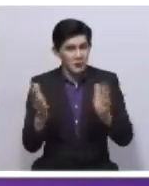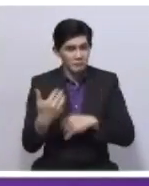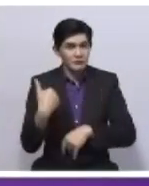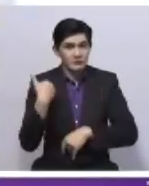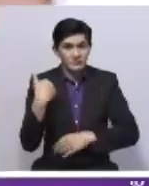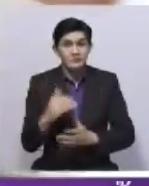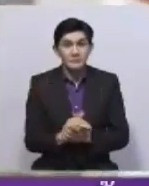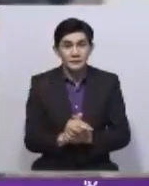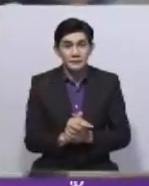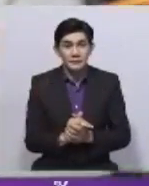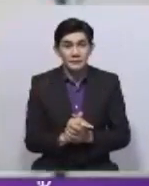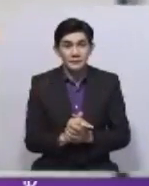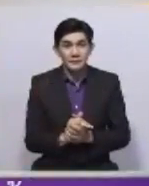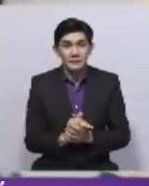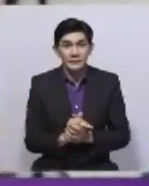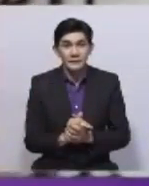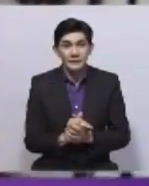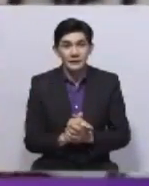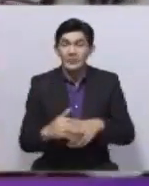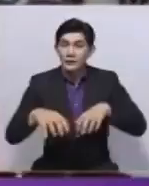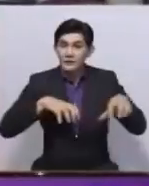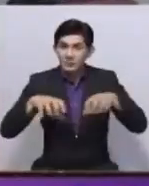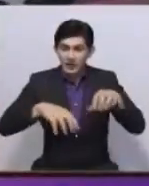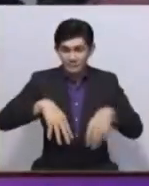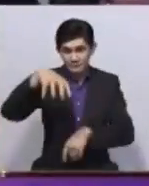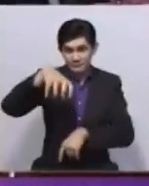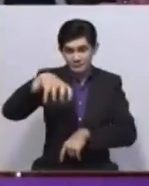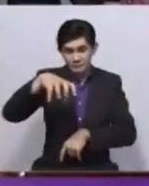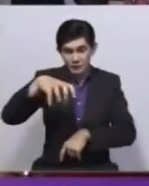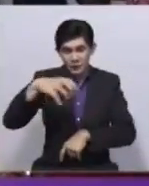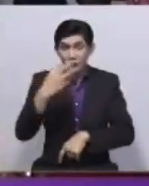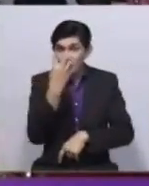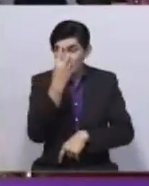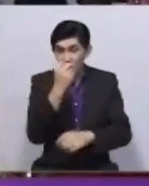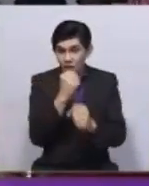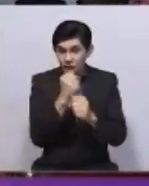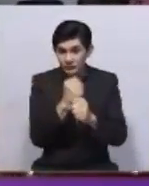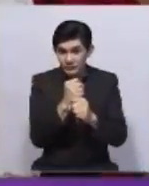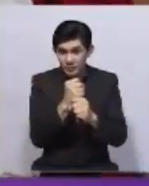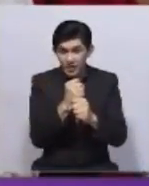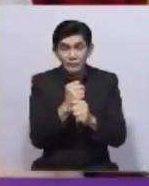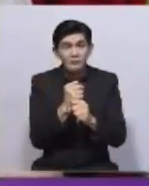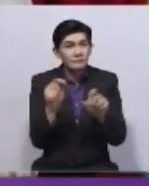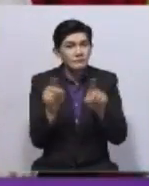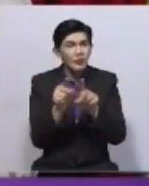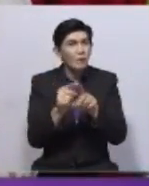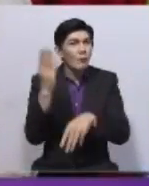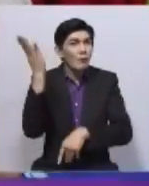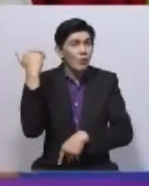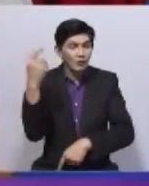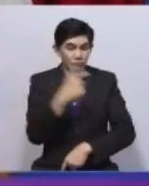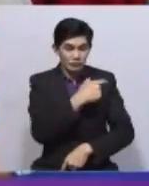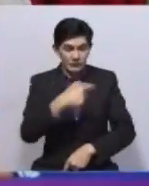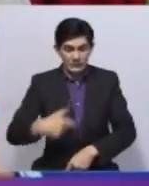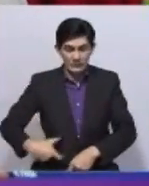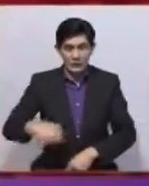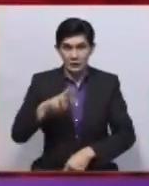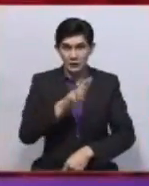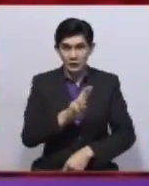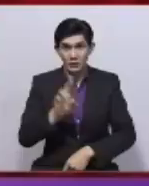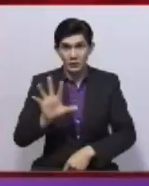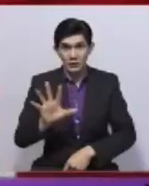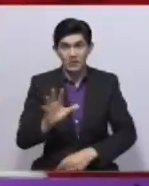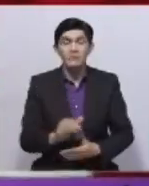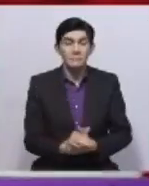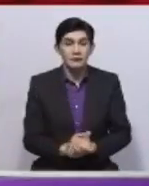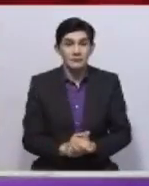นวนมากประกอบกับการจัดตกแต่งสถานที่นะครับที่จำลองสถาปัตยกรรมในสมัยของพระบาทสมเด็จพระจุลจอมเกล้าเจ้าอยู่หัว